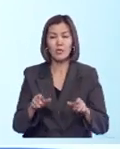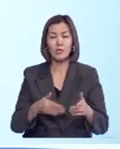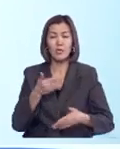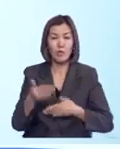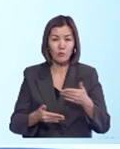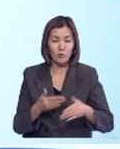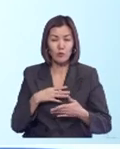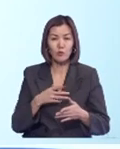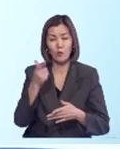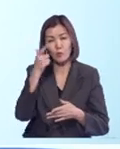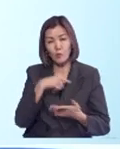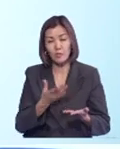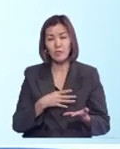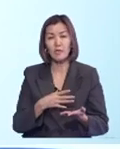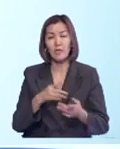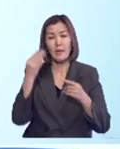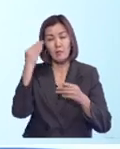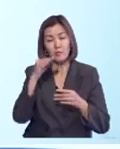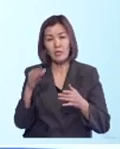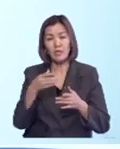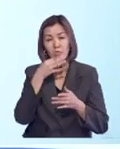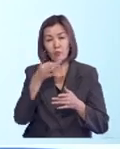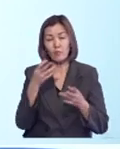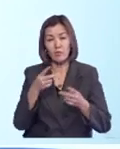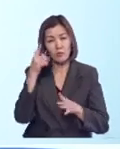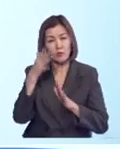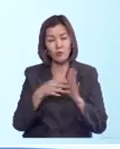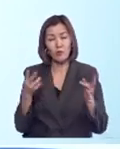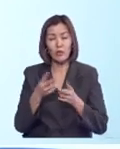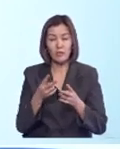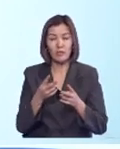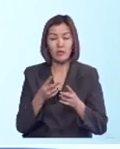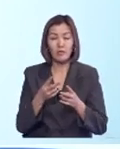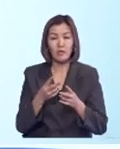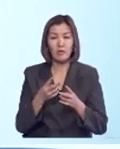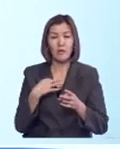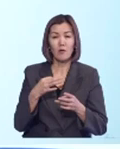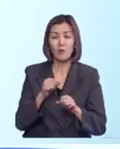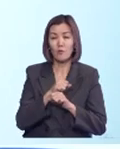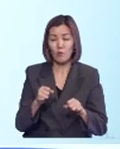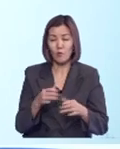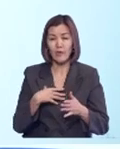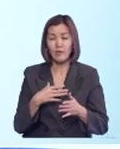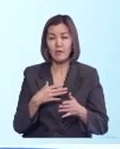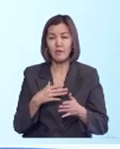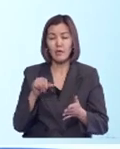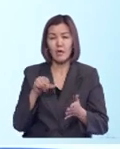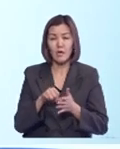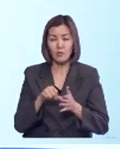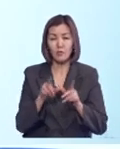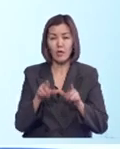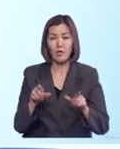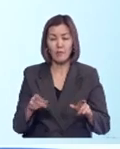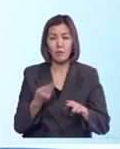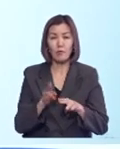жүргінші өзінің өзгелер алдындағы жауапкершілігін түсінуі қажет. Құрметті жол жүрісіне қатысушылар,